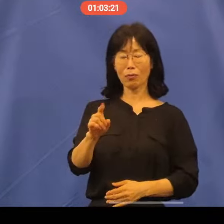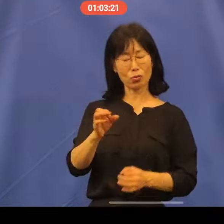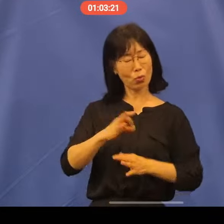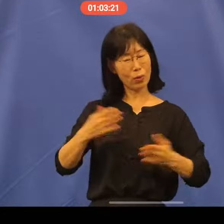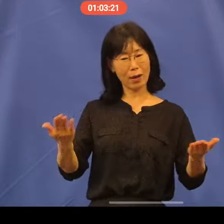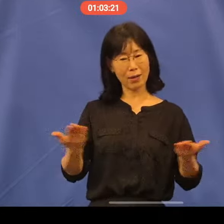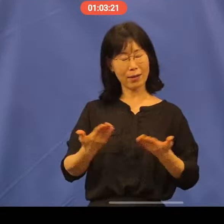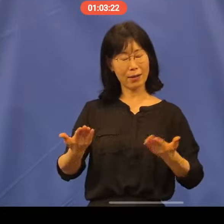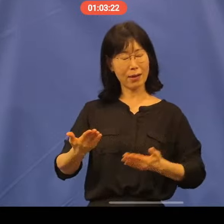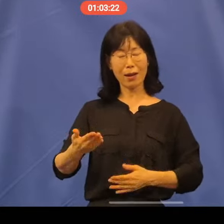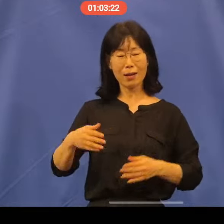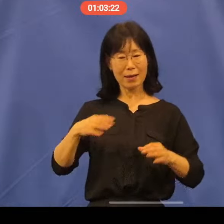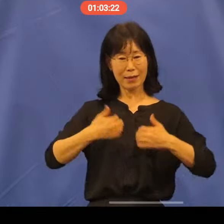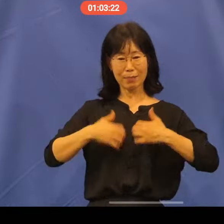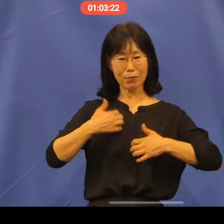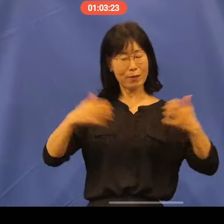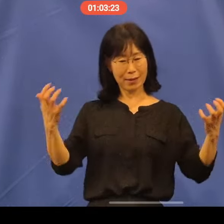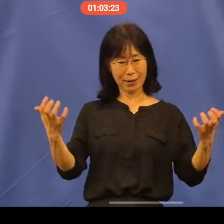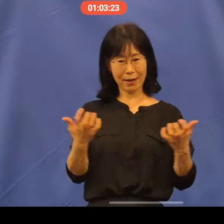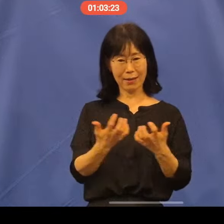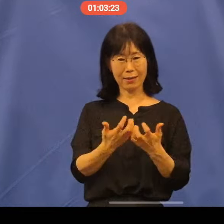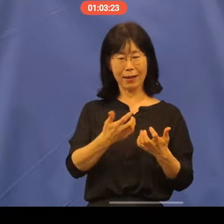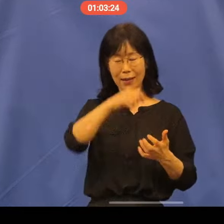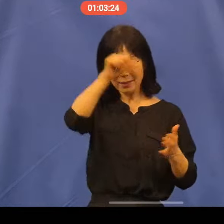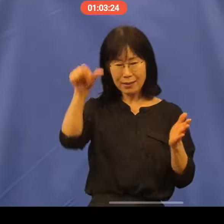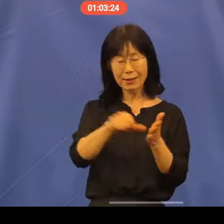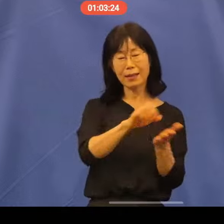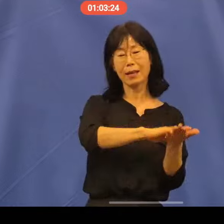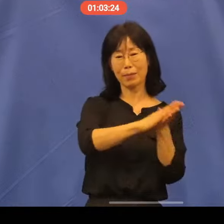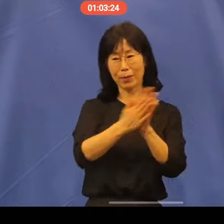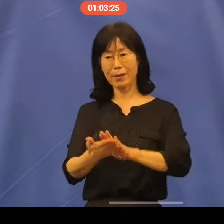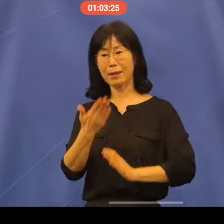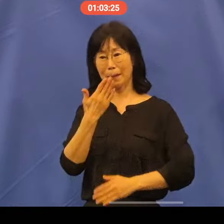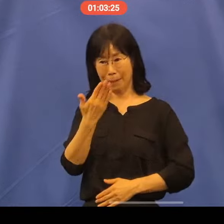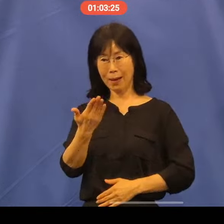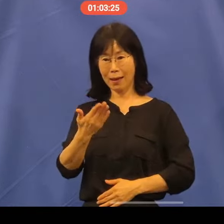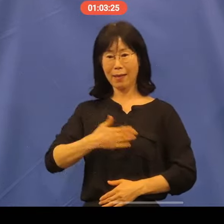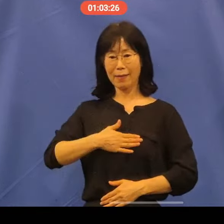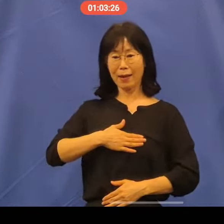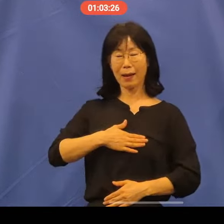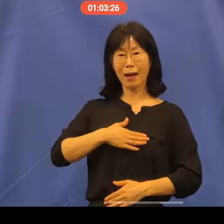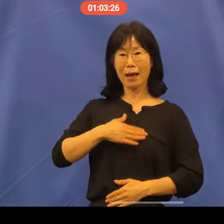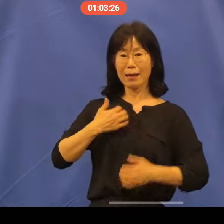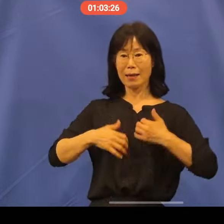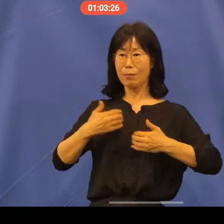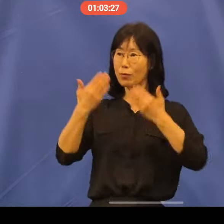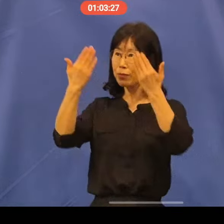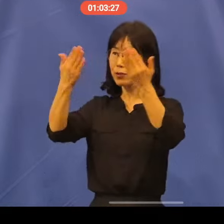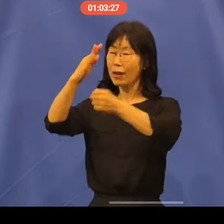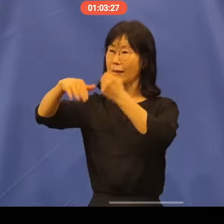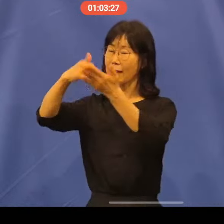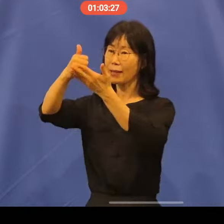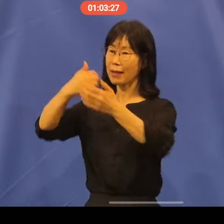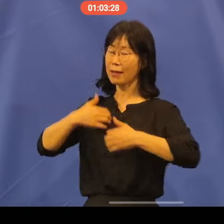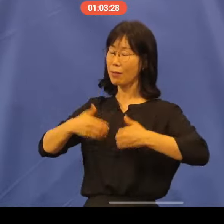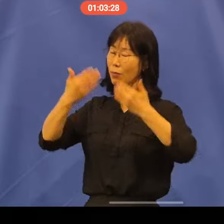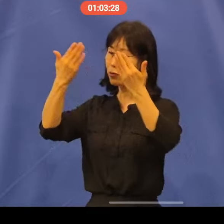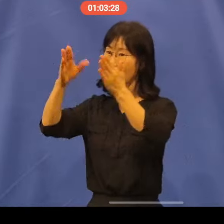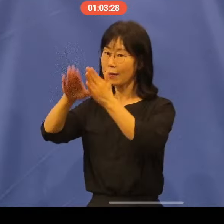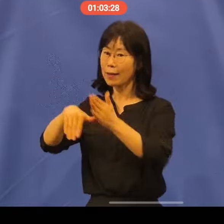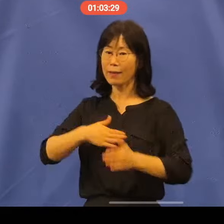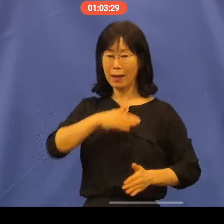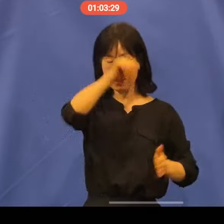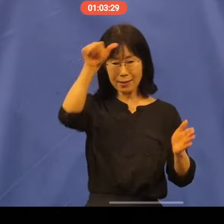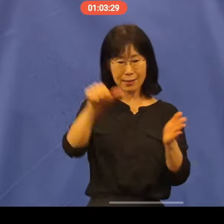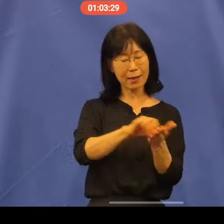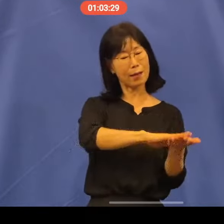거예요. 하나님이 우리를 기뻐하실 때 우리의 인생이 어떻게 되겠어요, 여러분? 그러므로 여러분, 오늘 이 밤에 우리